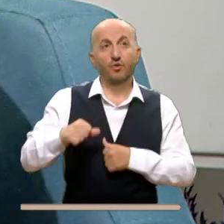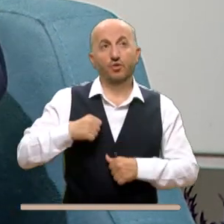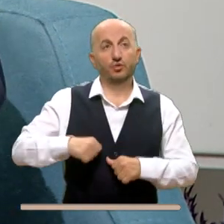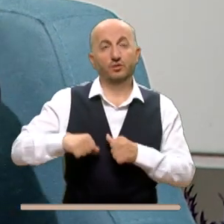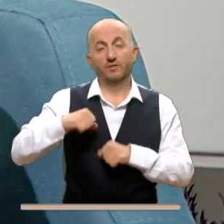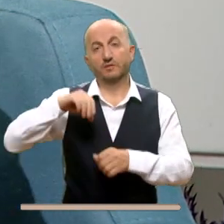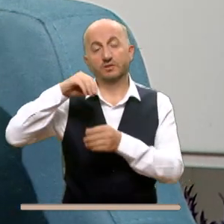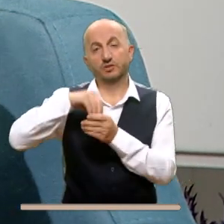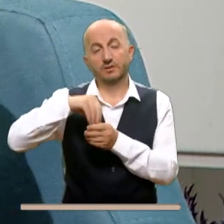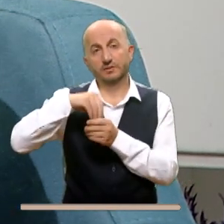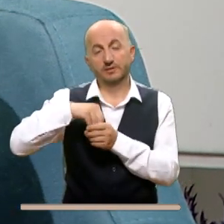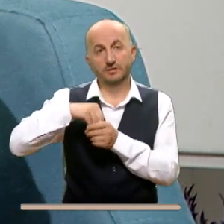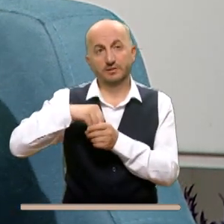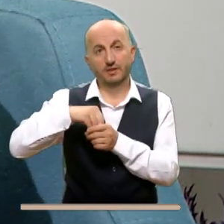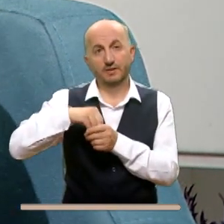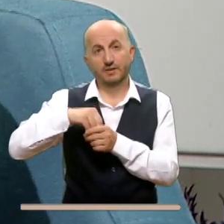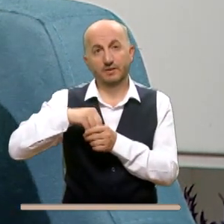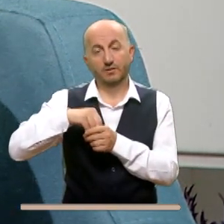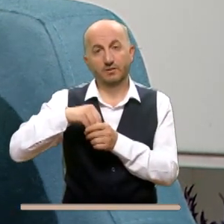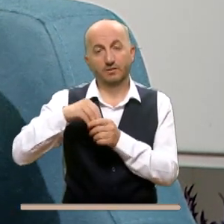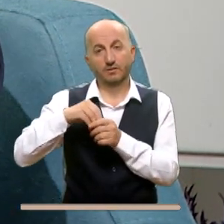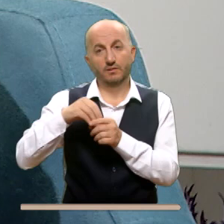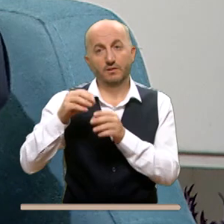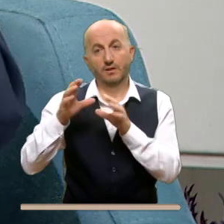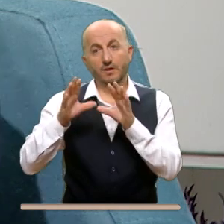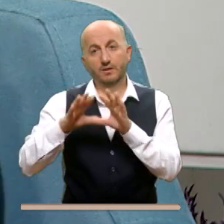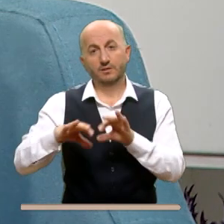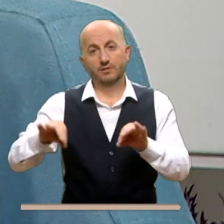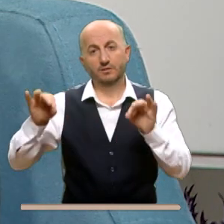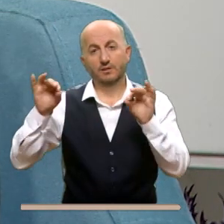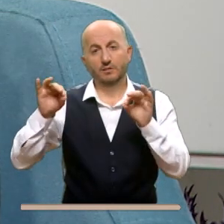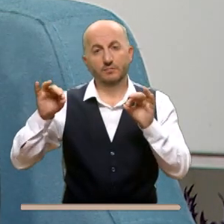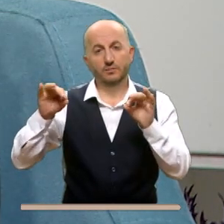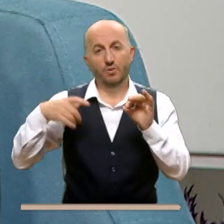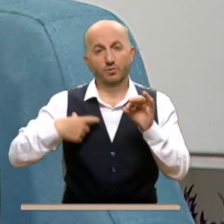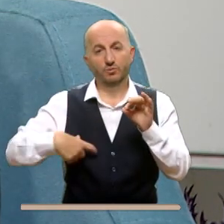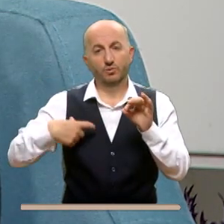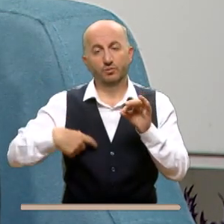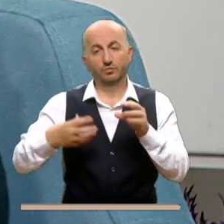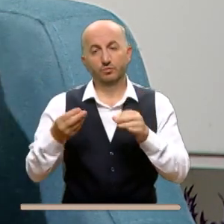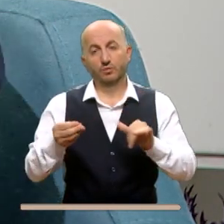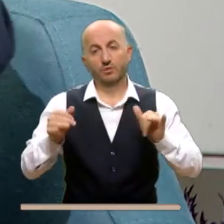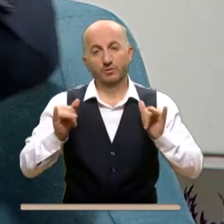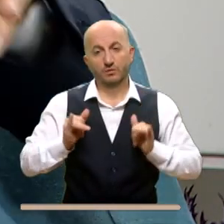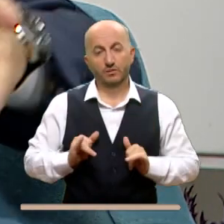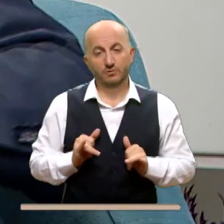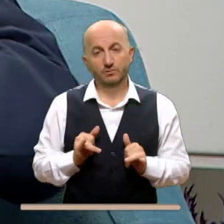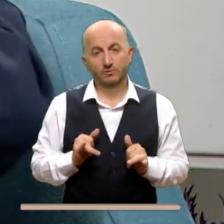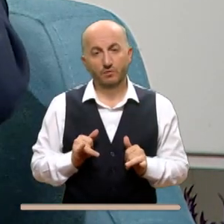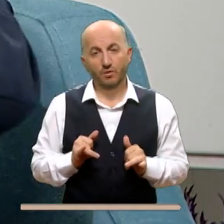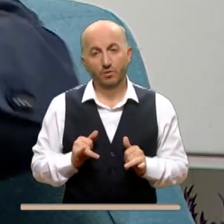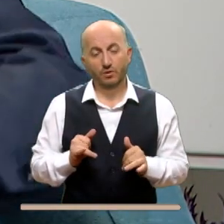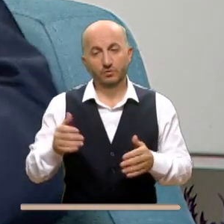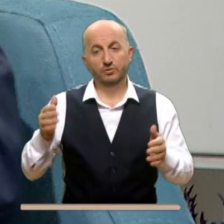yerleşkemiz içinde konteyner sistemiyle kurulmuş böyle özel, efendim çok konforlu öğrenci sokakları